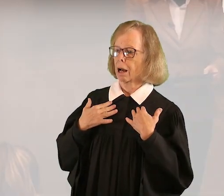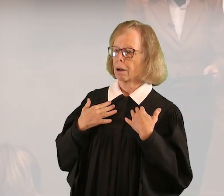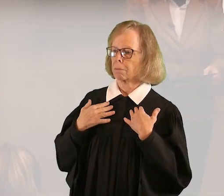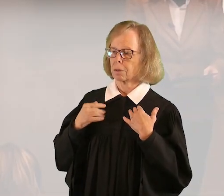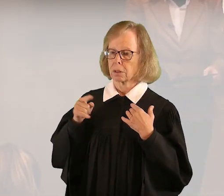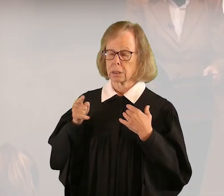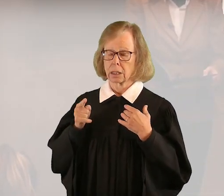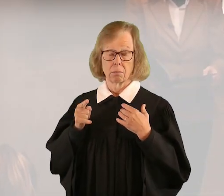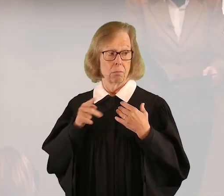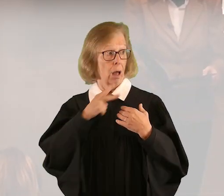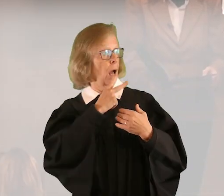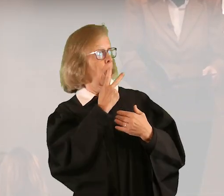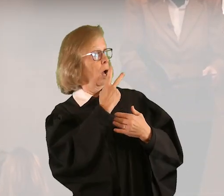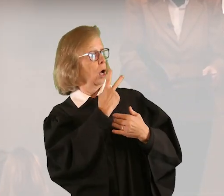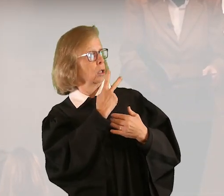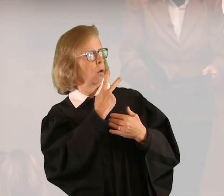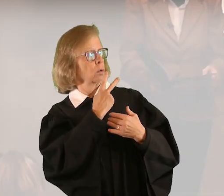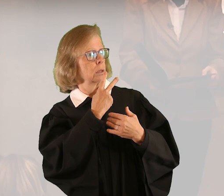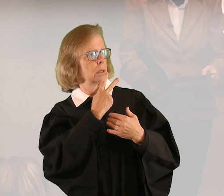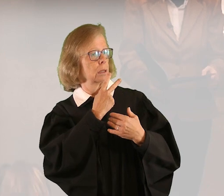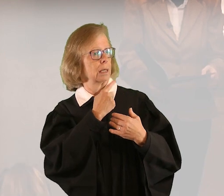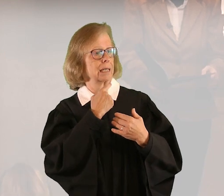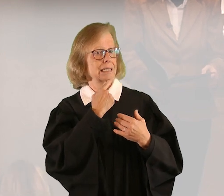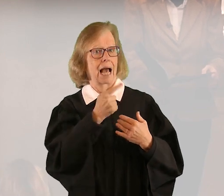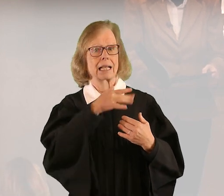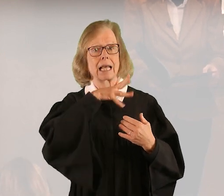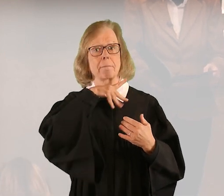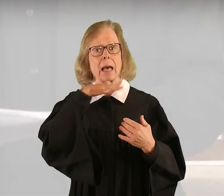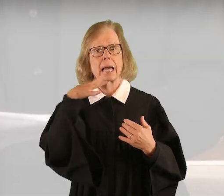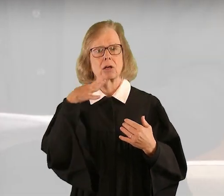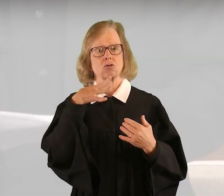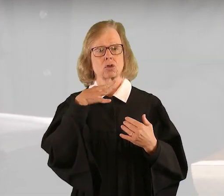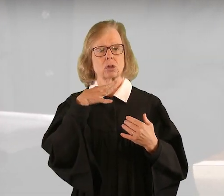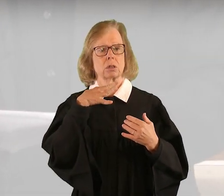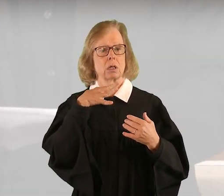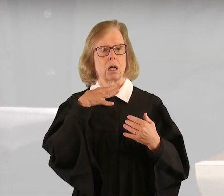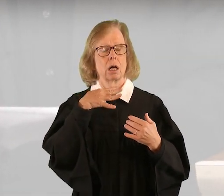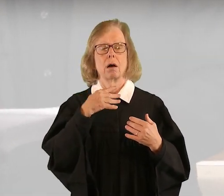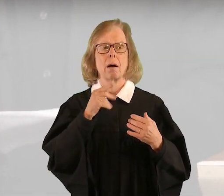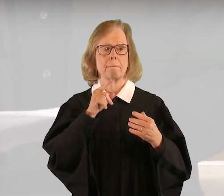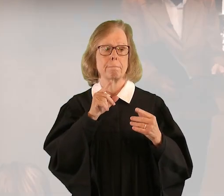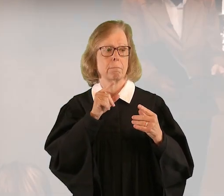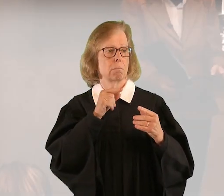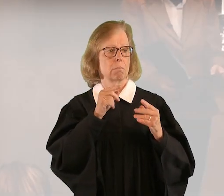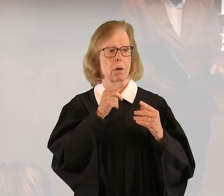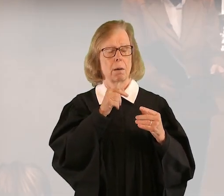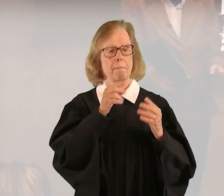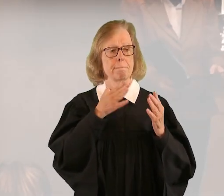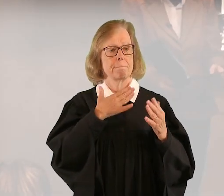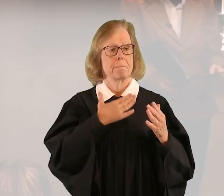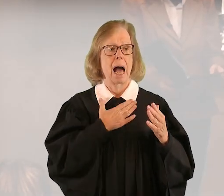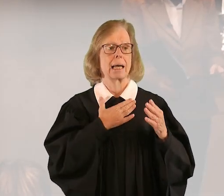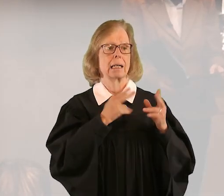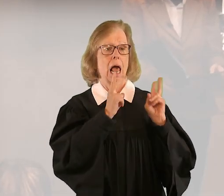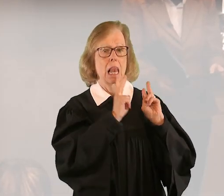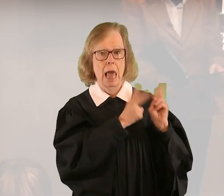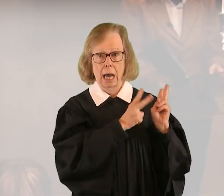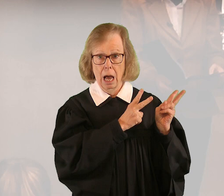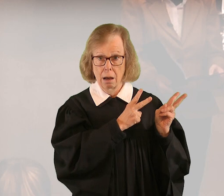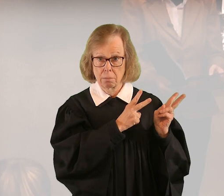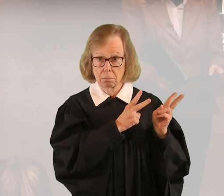Sie wandte sich ihm zu und sagte auf Hebräisch: Rabuni. Das heißt